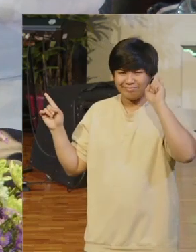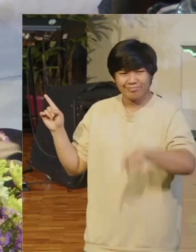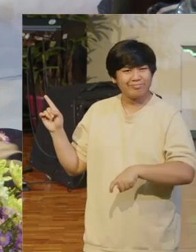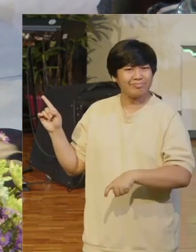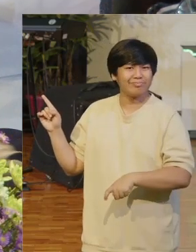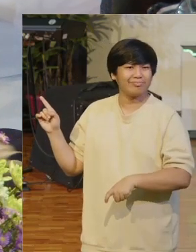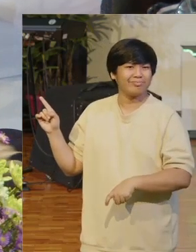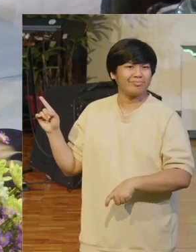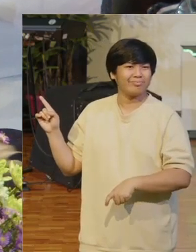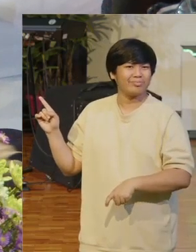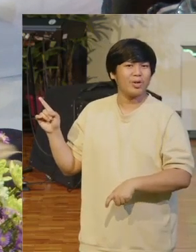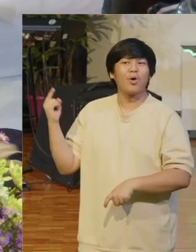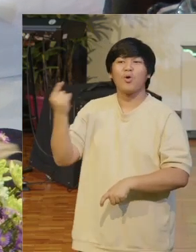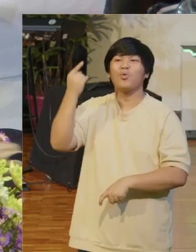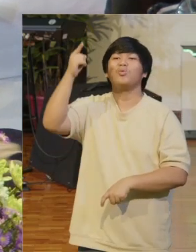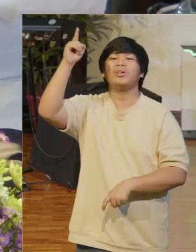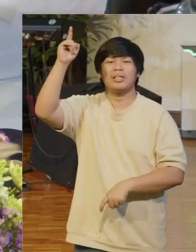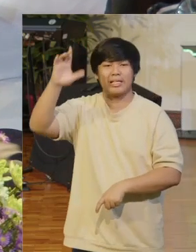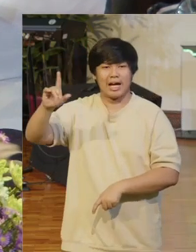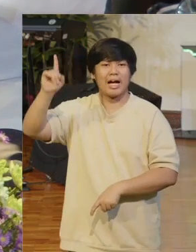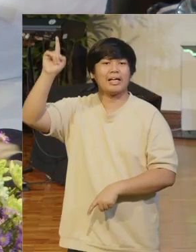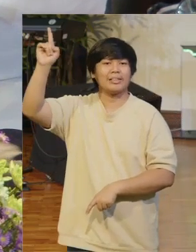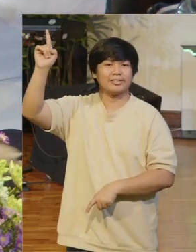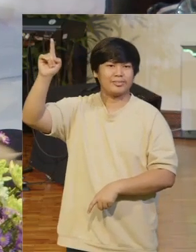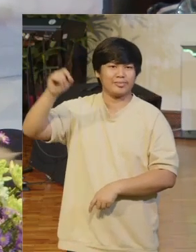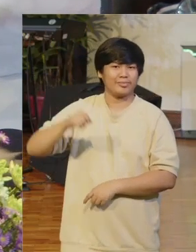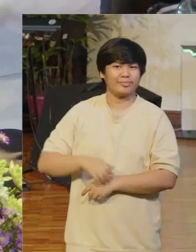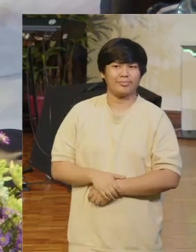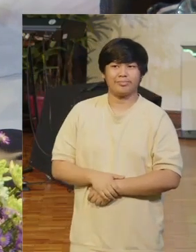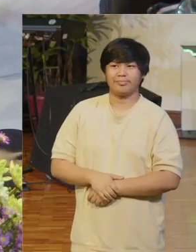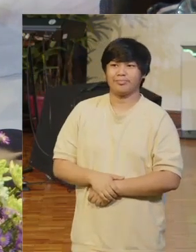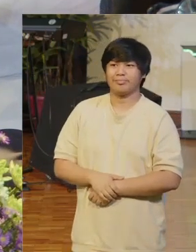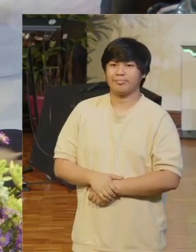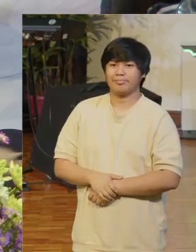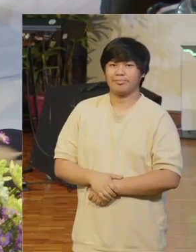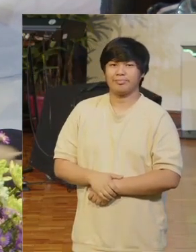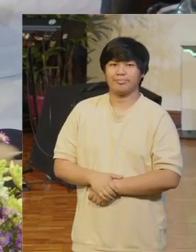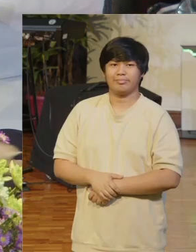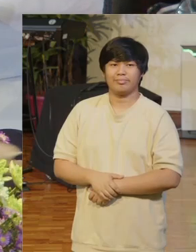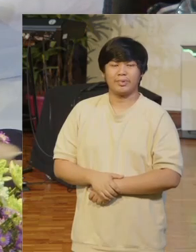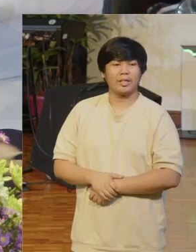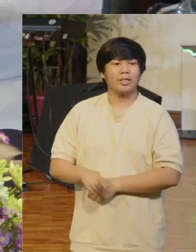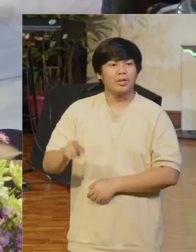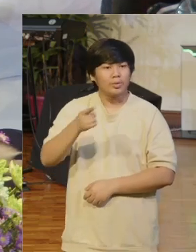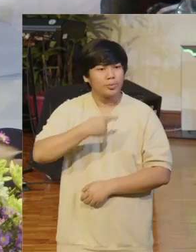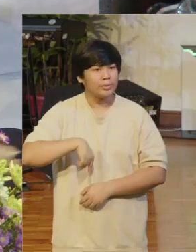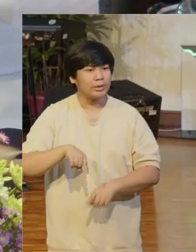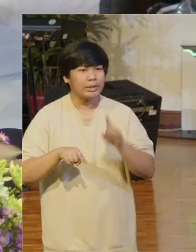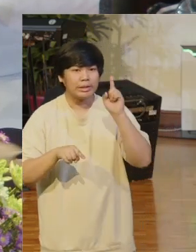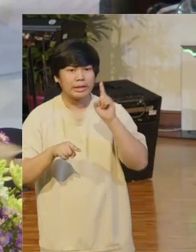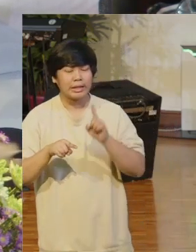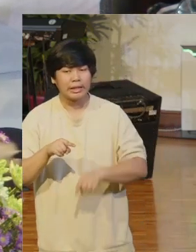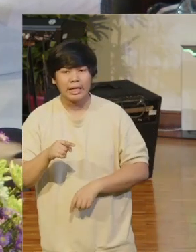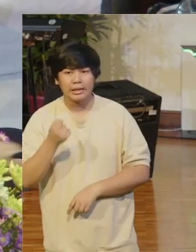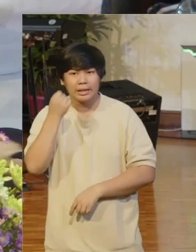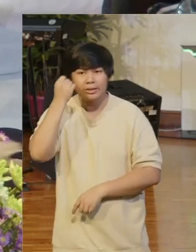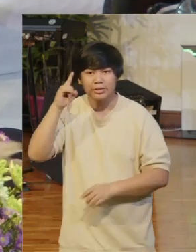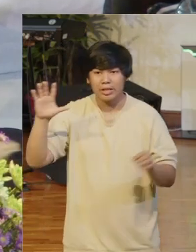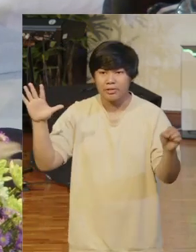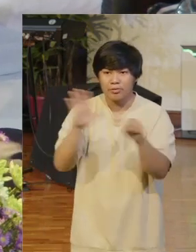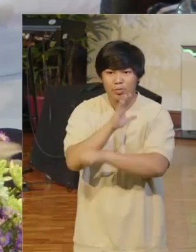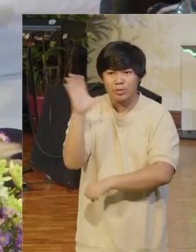at paano natin na-exercise ang ating human freedom? Hindi po natin siguro maunawaan ng